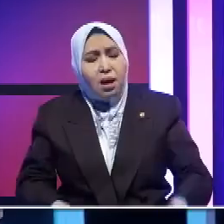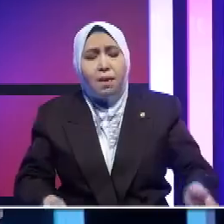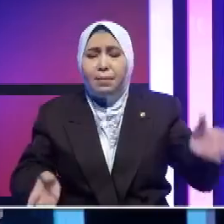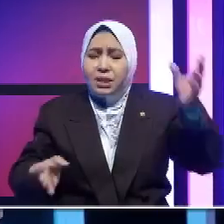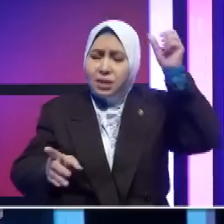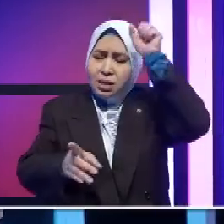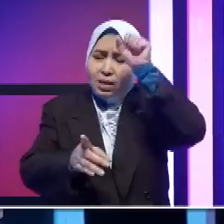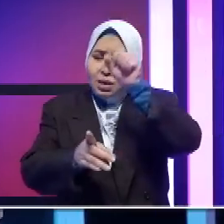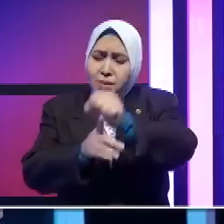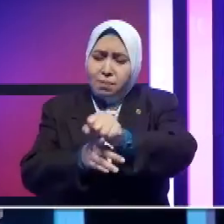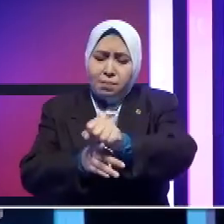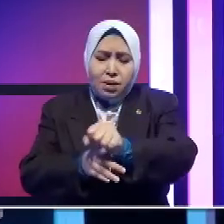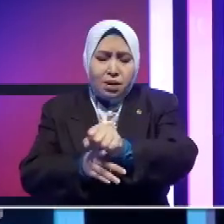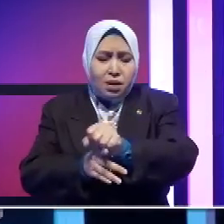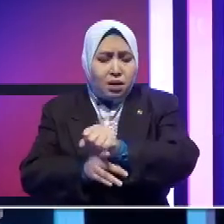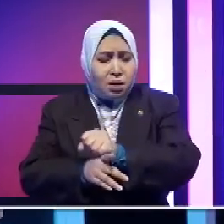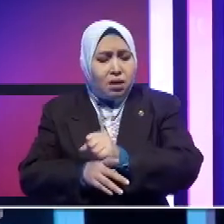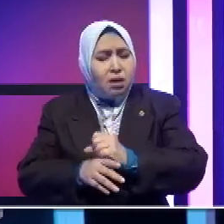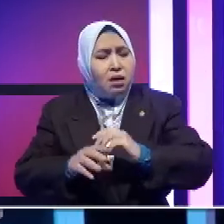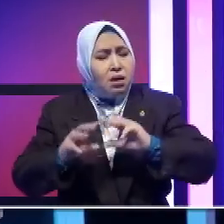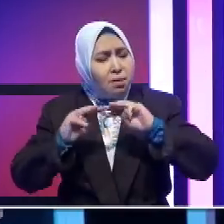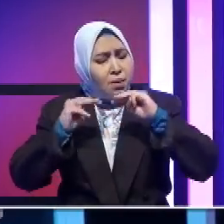الأحزاب.